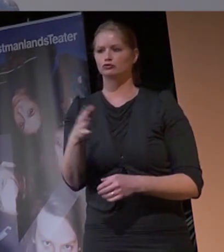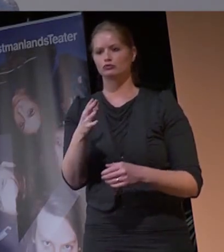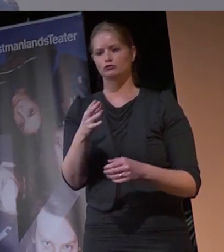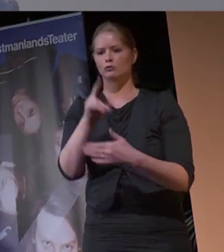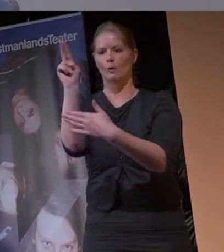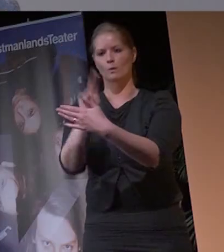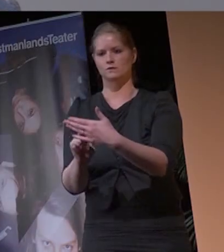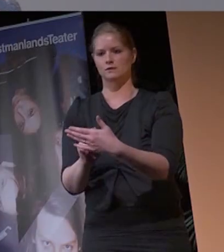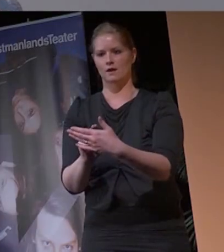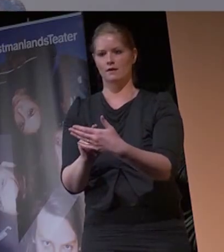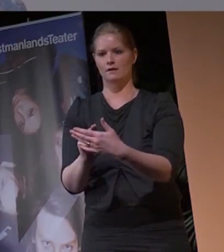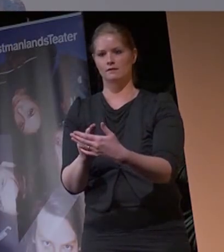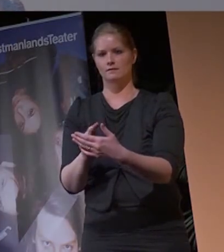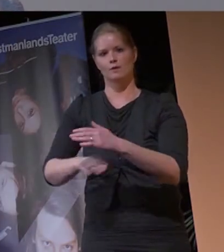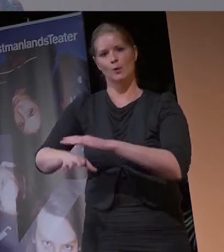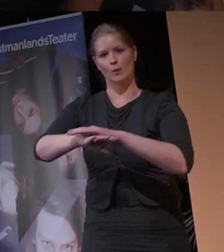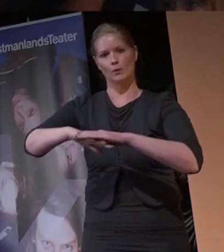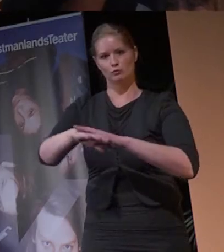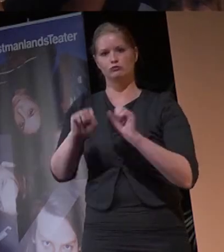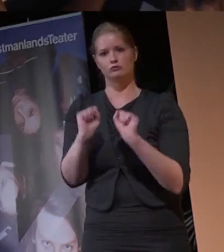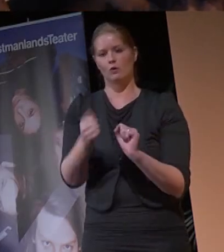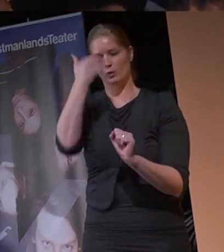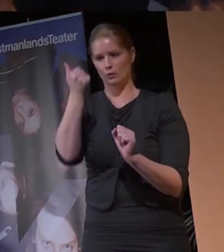mark ska kunna brytas.